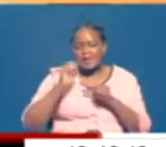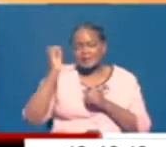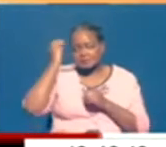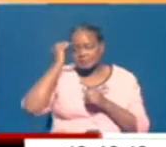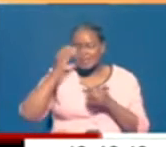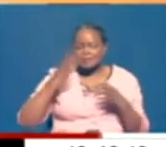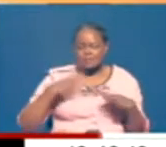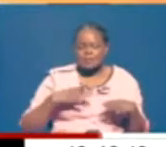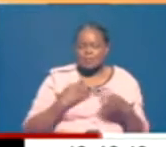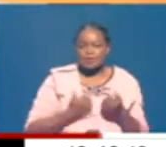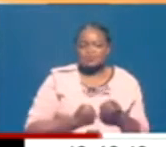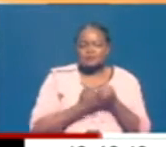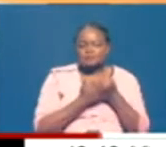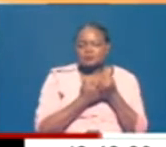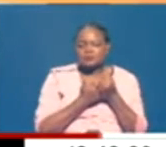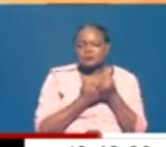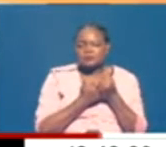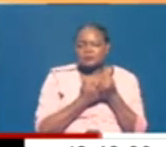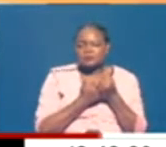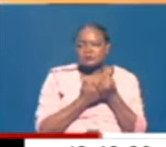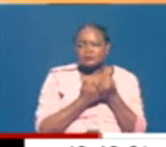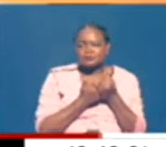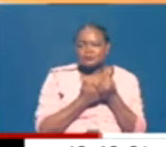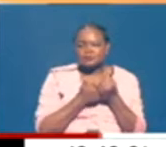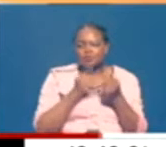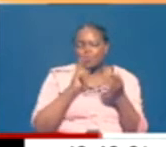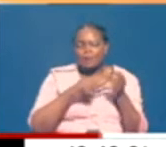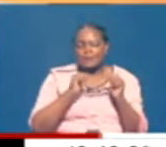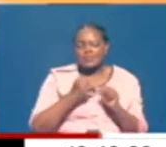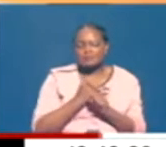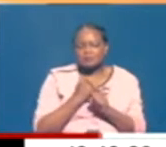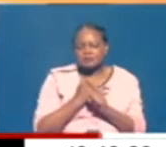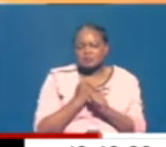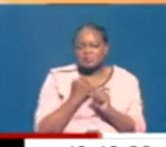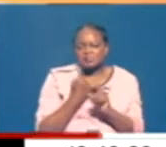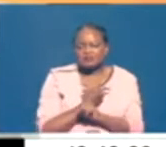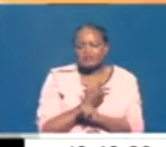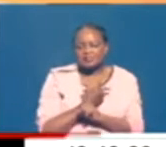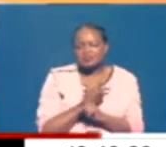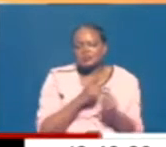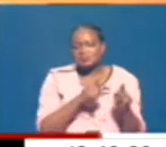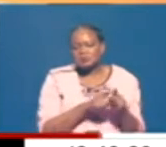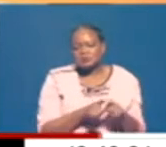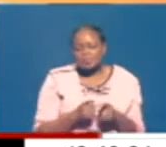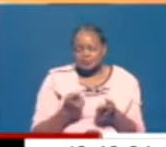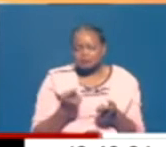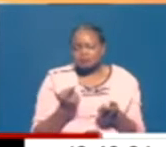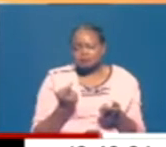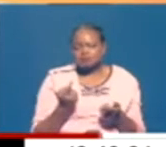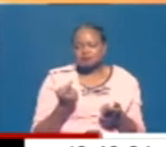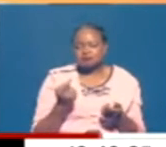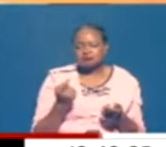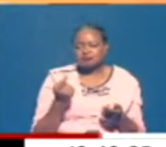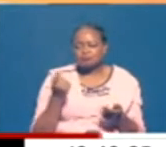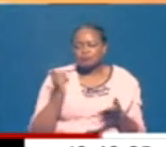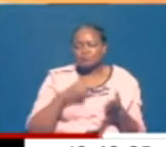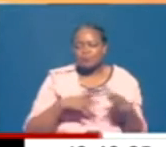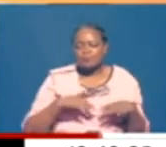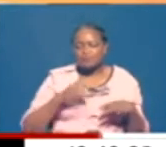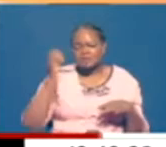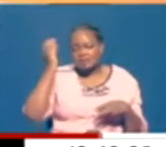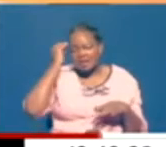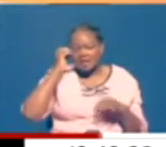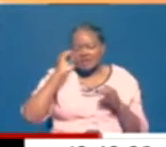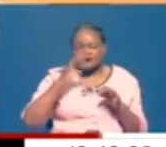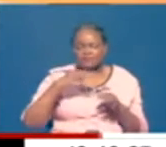walikuwa wanaunga mkono? Ni kipi ambacho kinastahili pengine kufanywa tofauti, na hata somo ambalo wengi wanastahili kuwa wamepata ikiwa katika siku